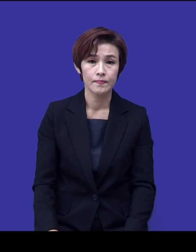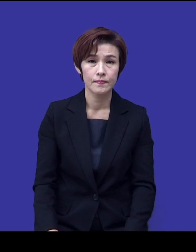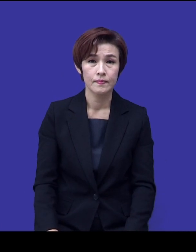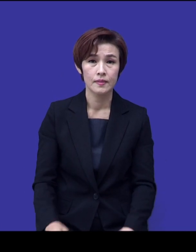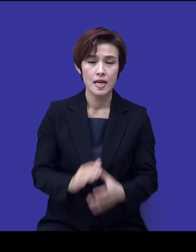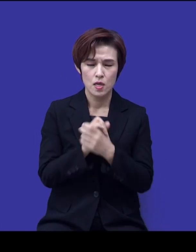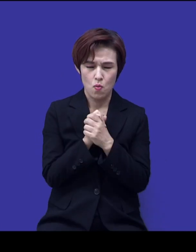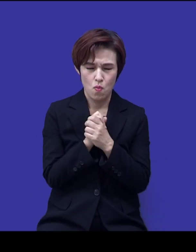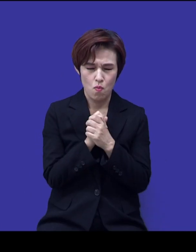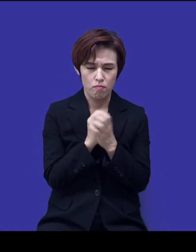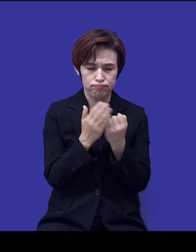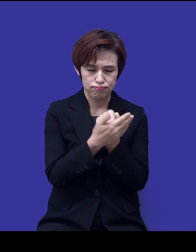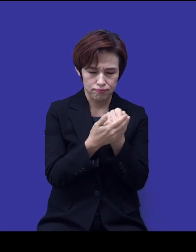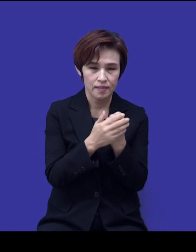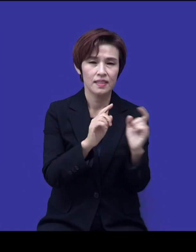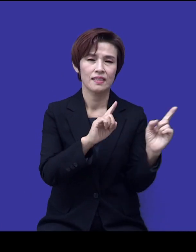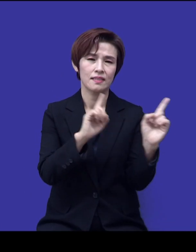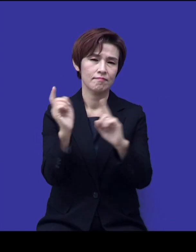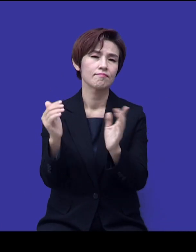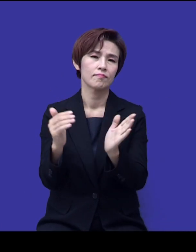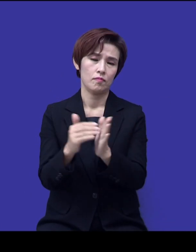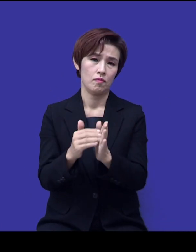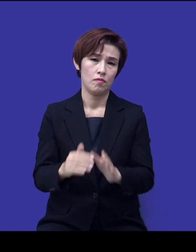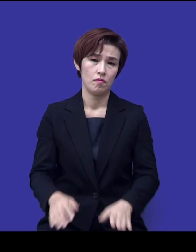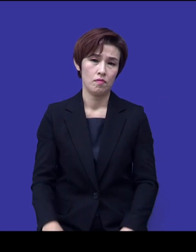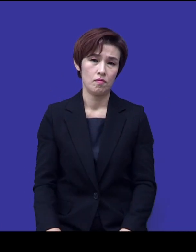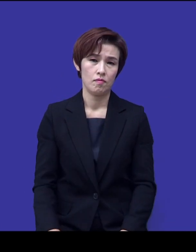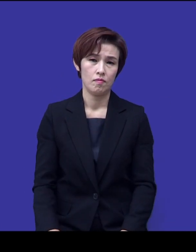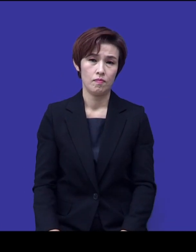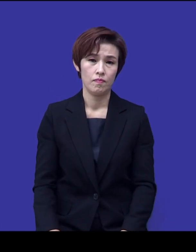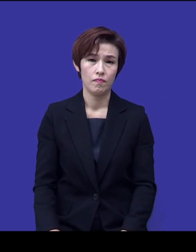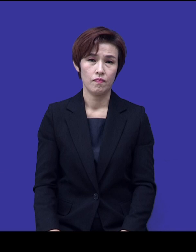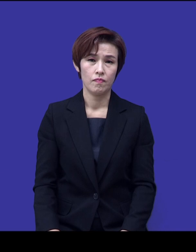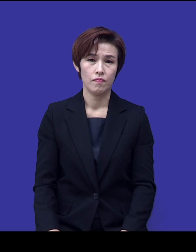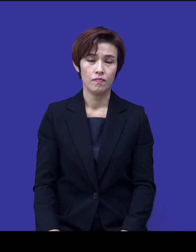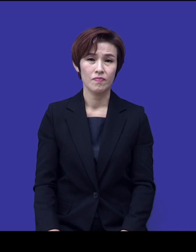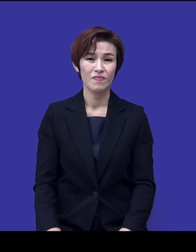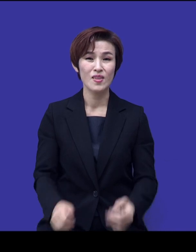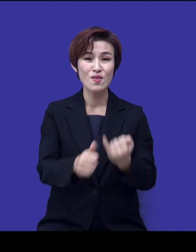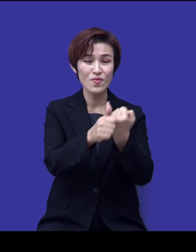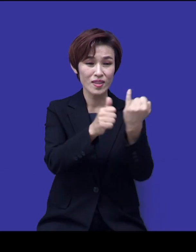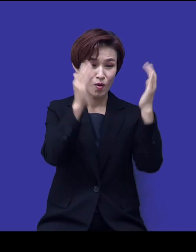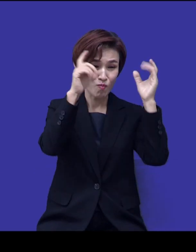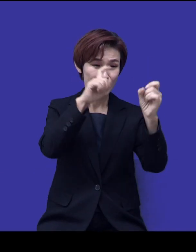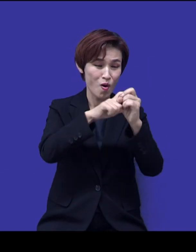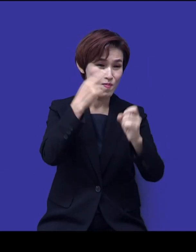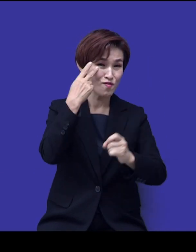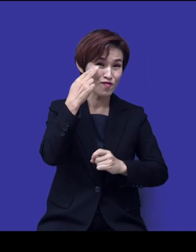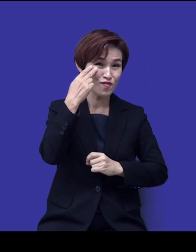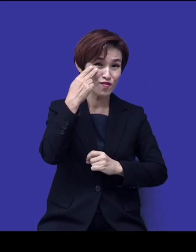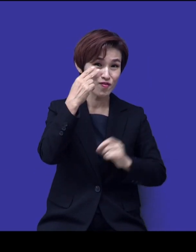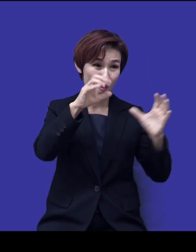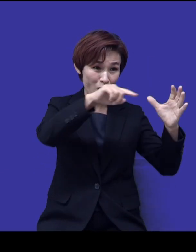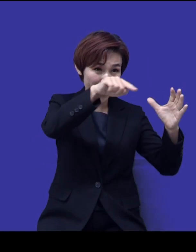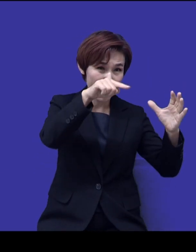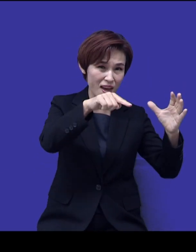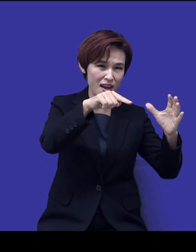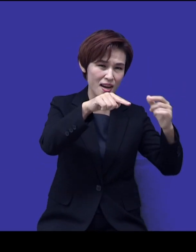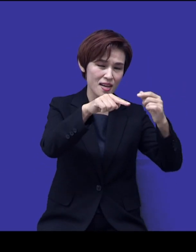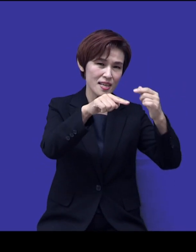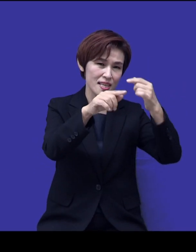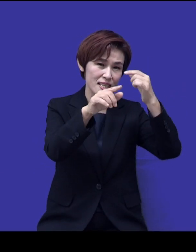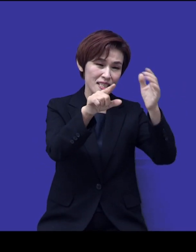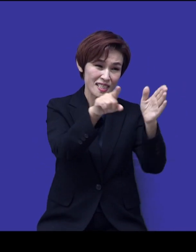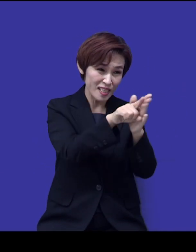기도의 힘으로 살았다고 생각을 합니다. 네네. 근데 집사람이 다 유학가 있던 그 마을에 네. 그 신도분들이 조를